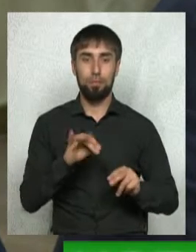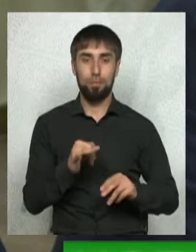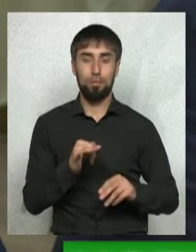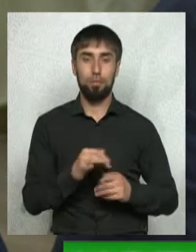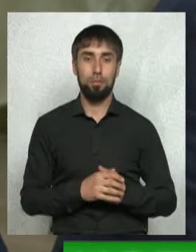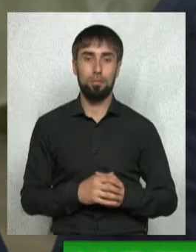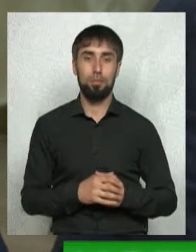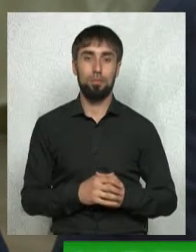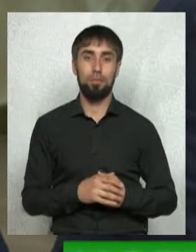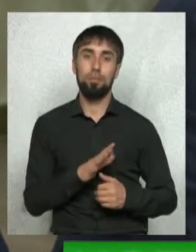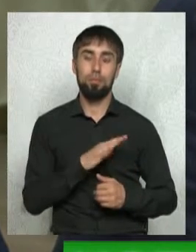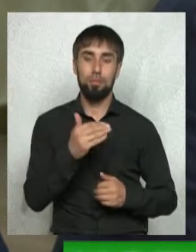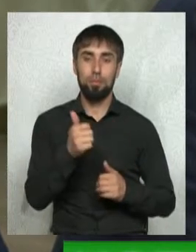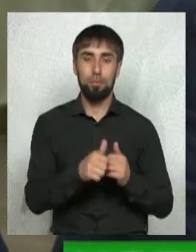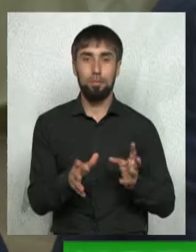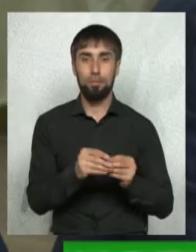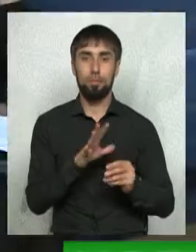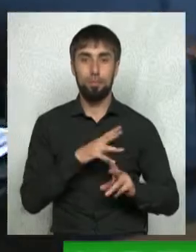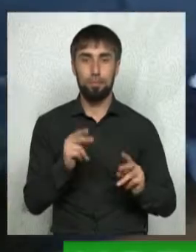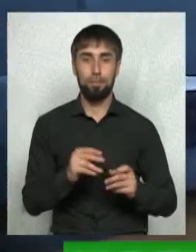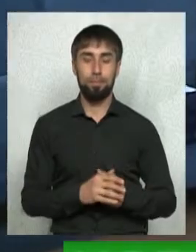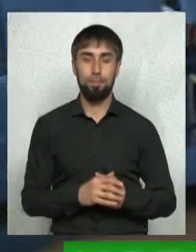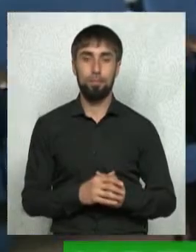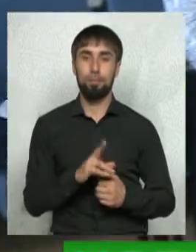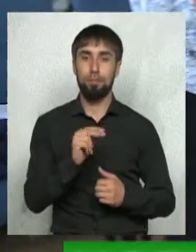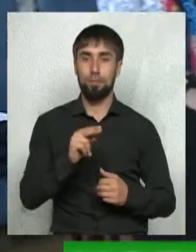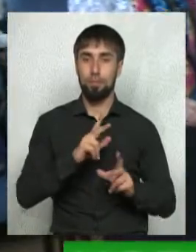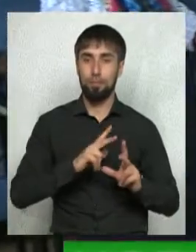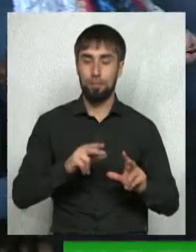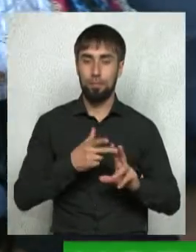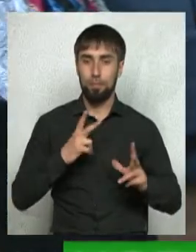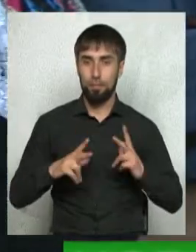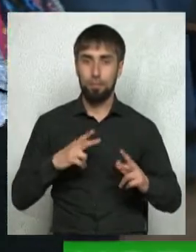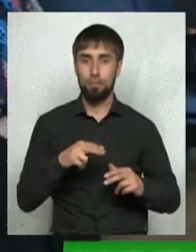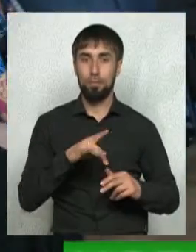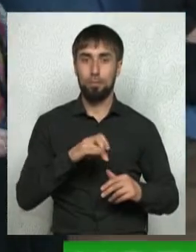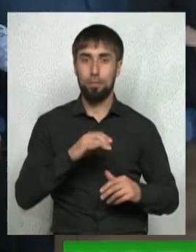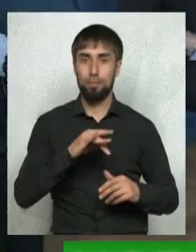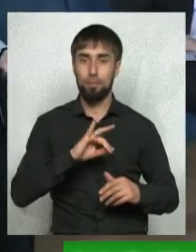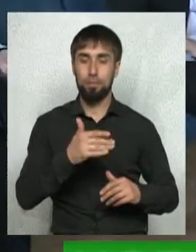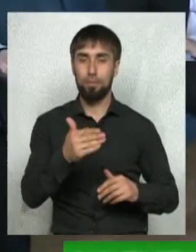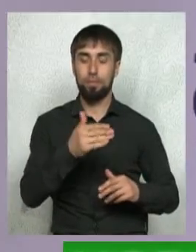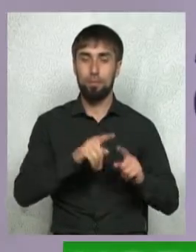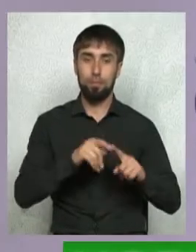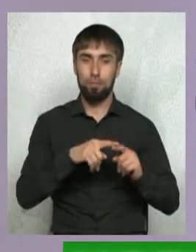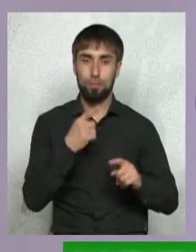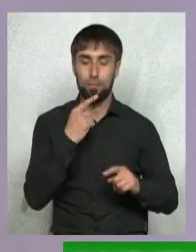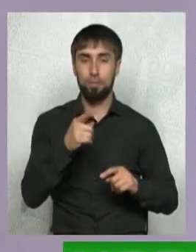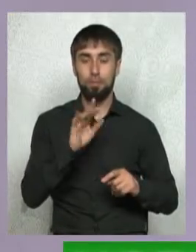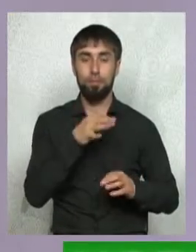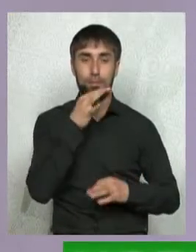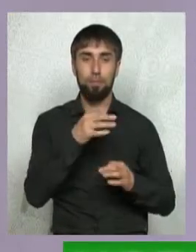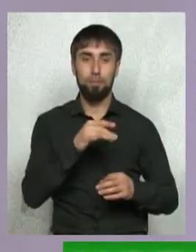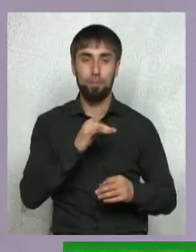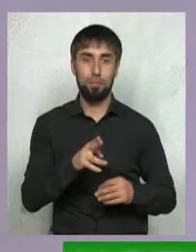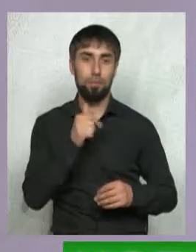неиссякаемой энергии, чтобы их сопутствовало всегда. Но как учителю привить ребенку родное слово? Ответить на этот вопрос попытаются